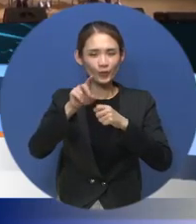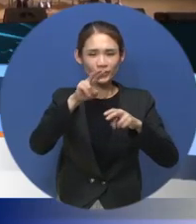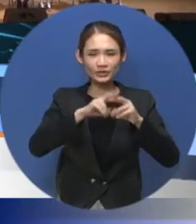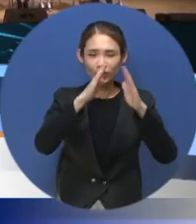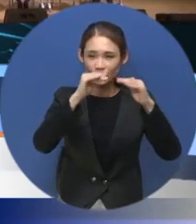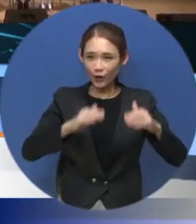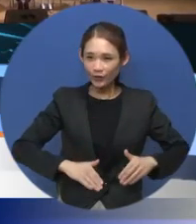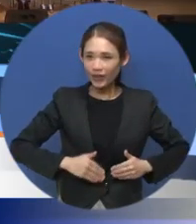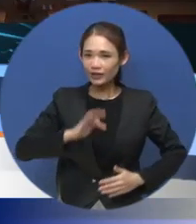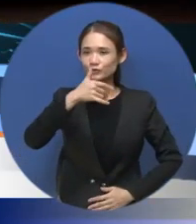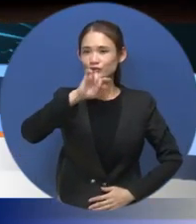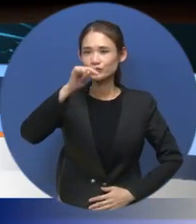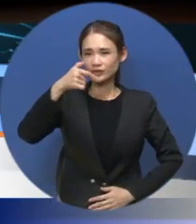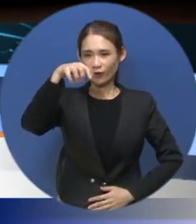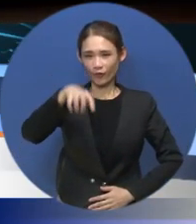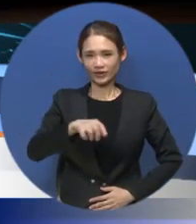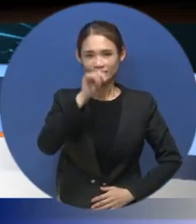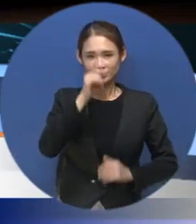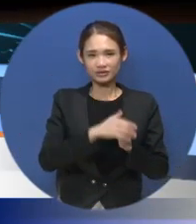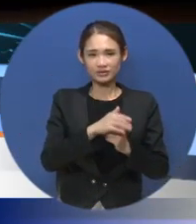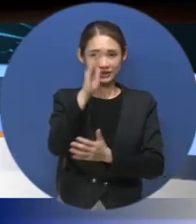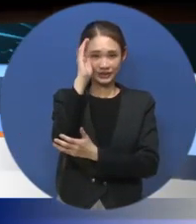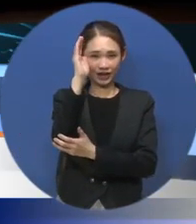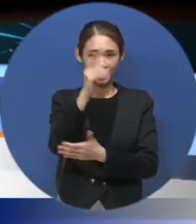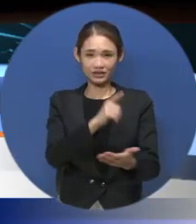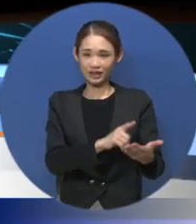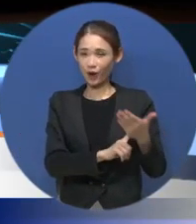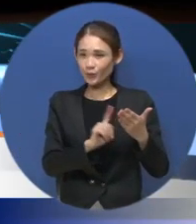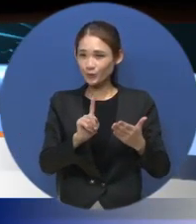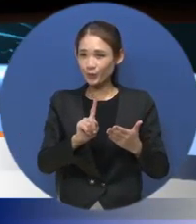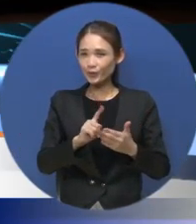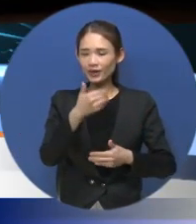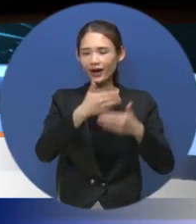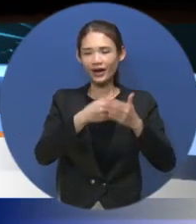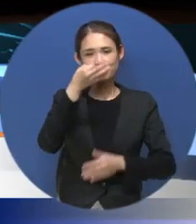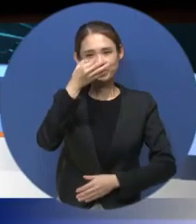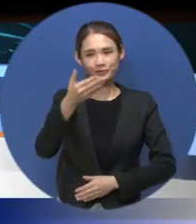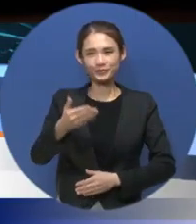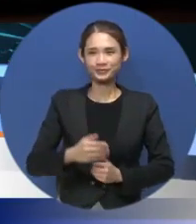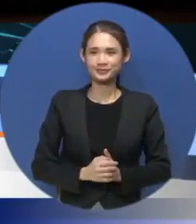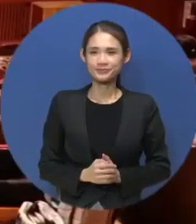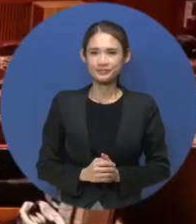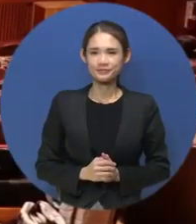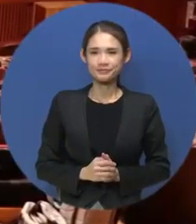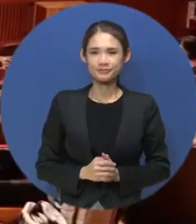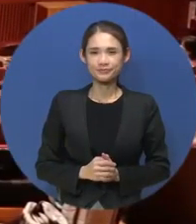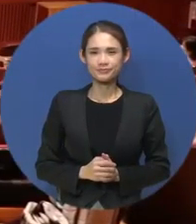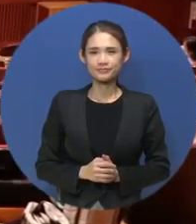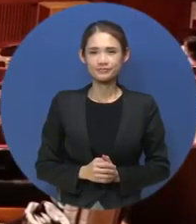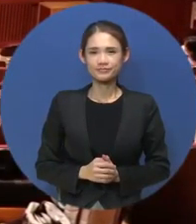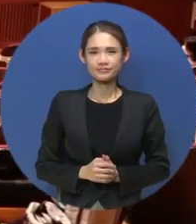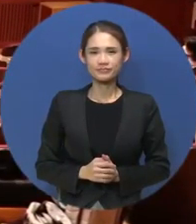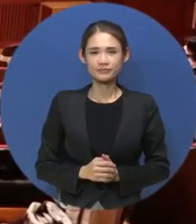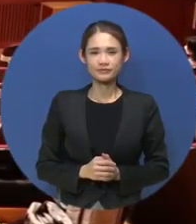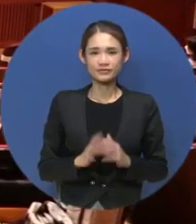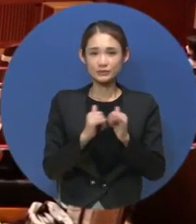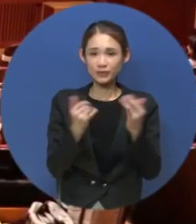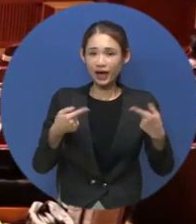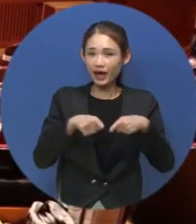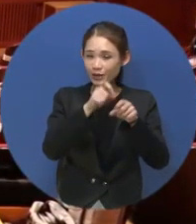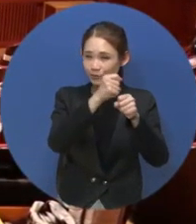장입니다. 문화예술계의 다양한 활동들이 기대됩니다. 복지TV 뉴스 박채원입니다.